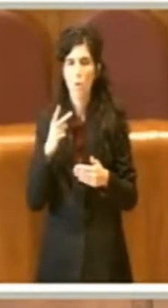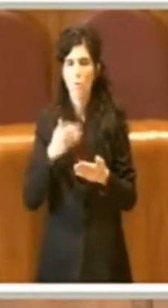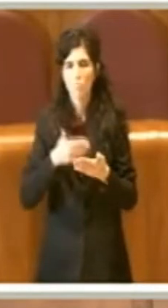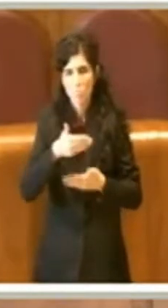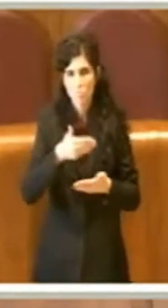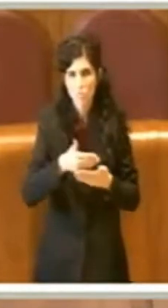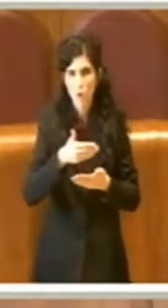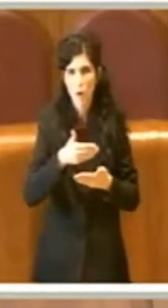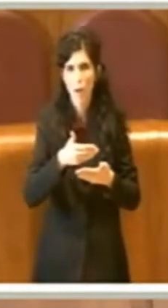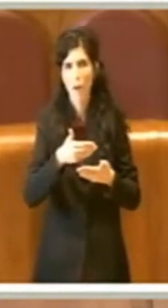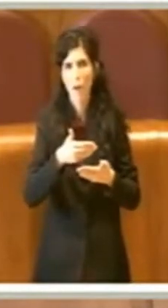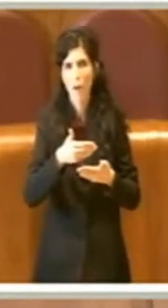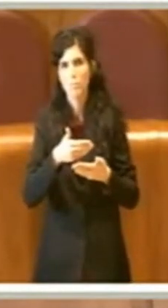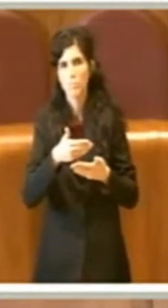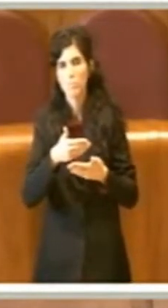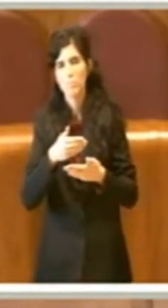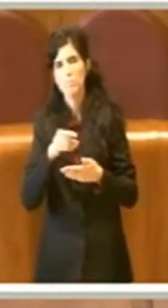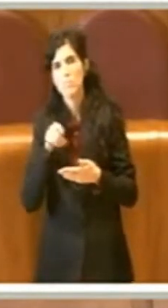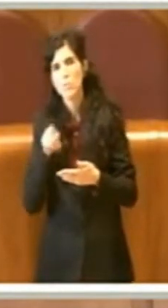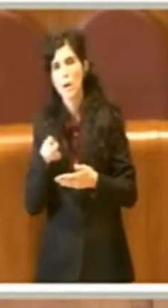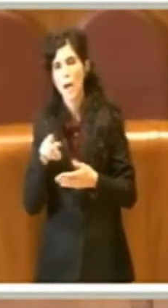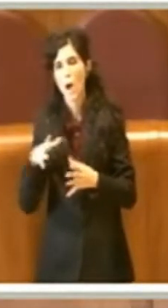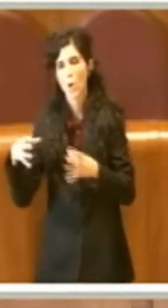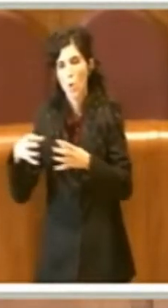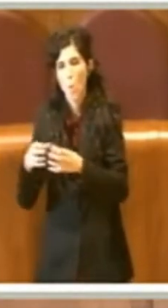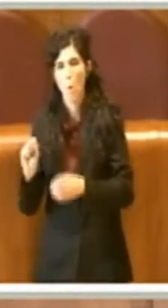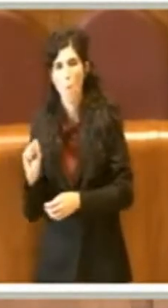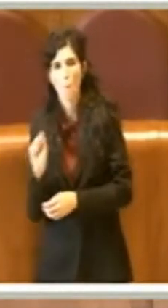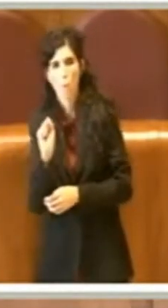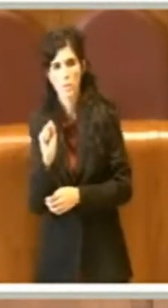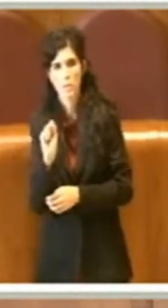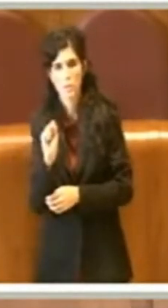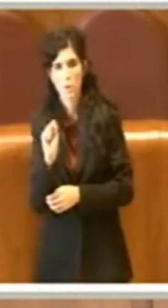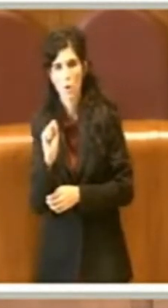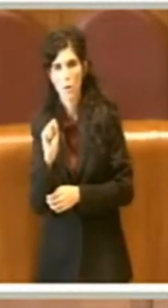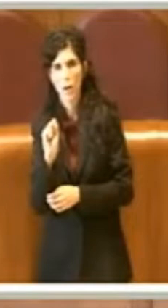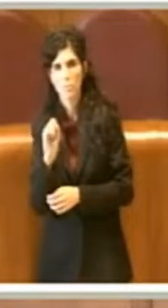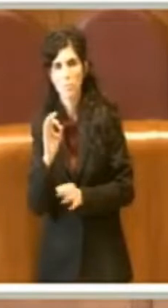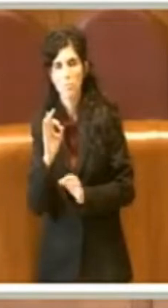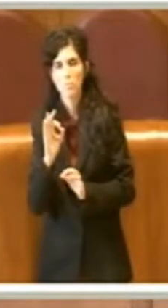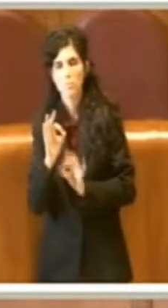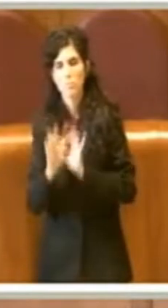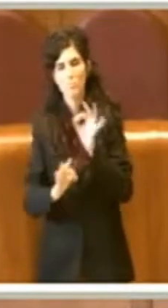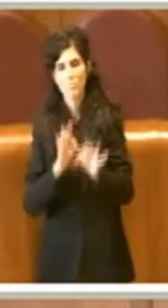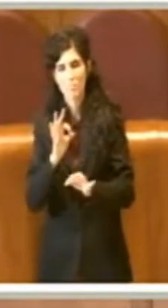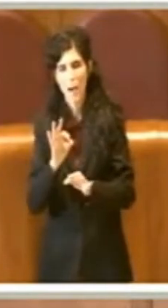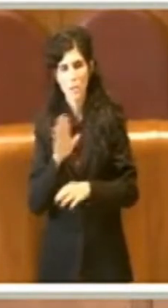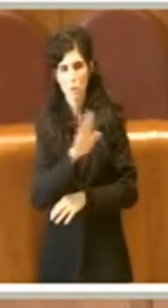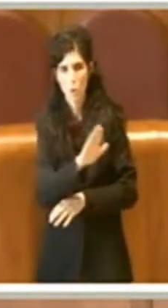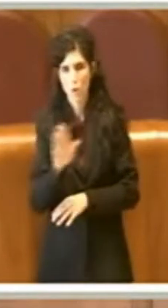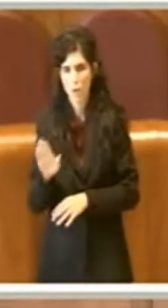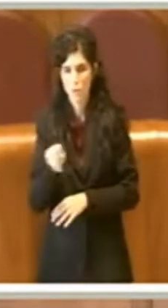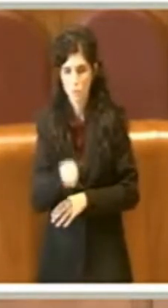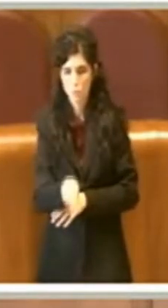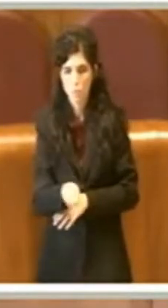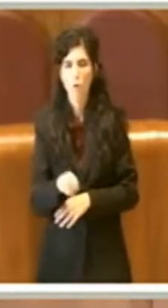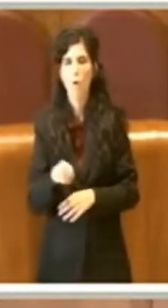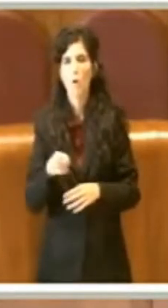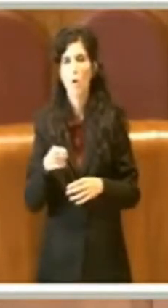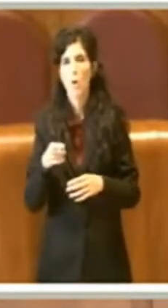che da parte delle opposizioni se pur comprensibilmente insomma sulla tempestività di questa